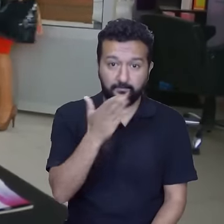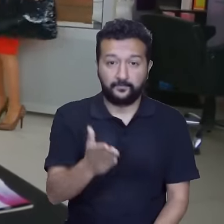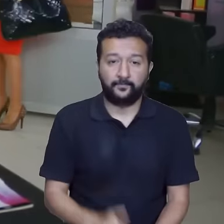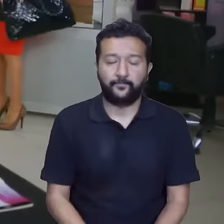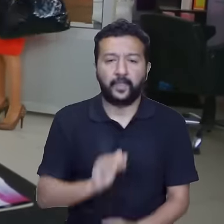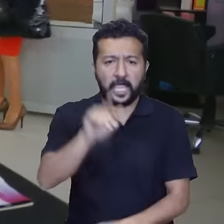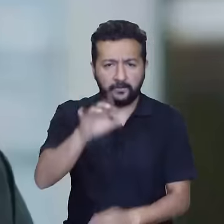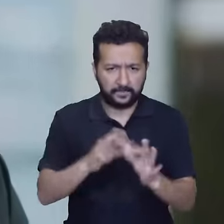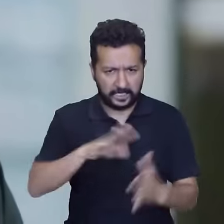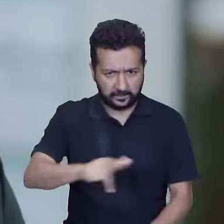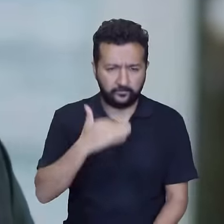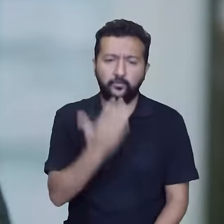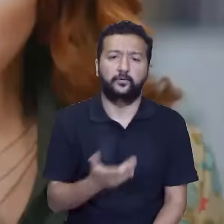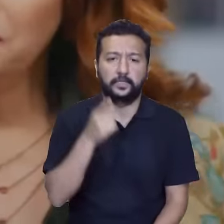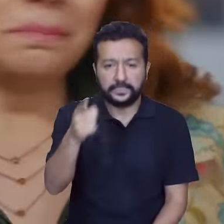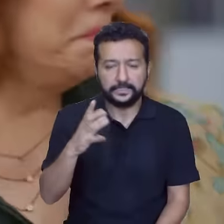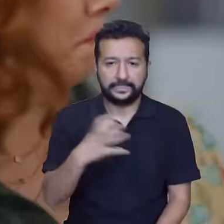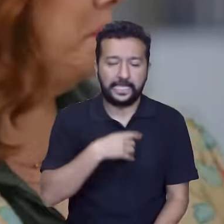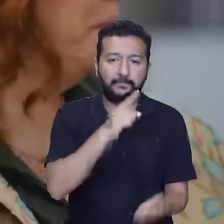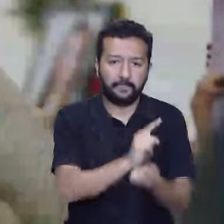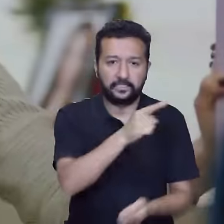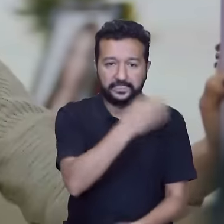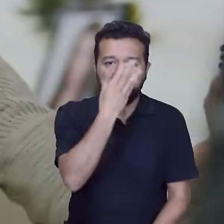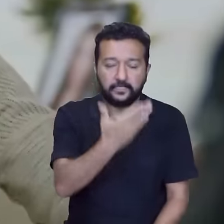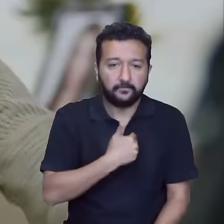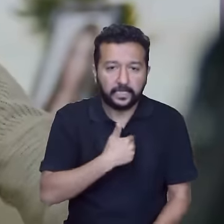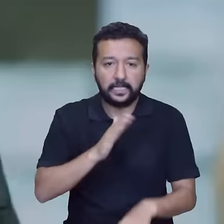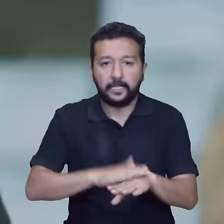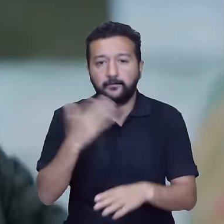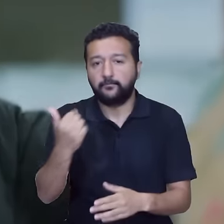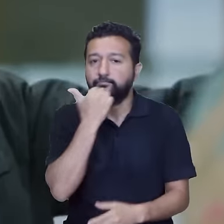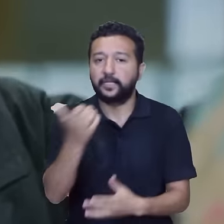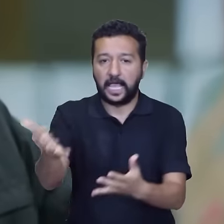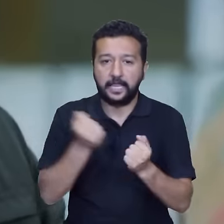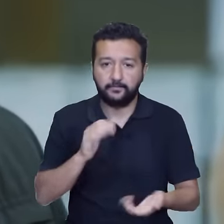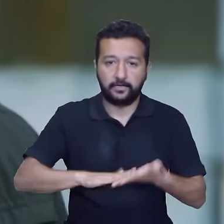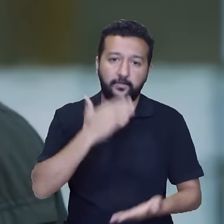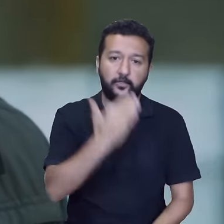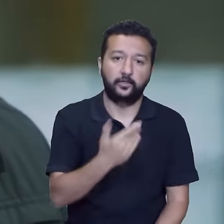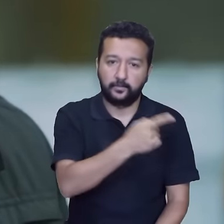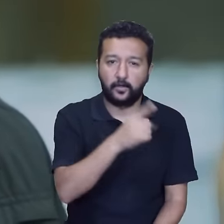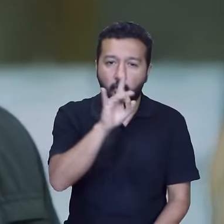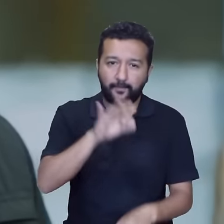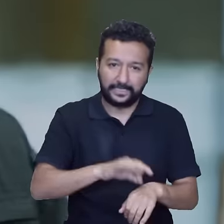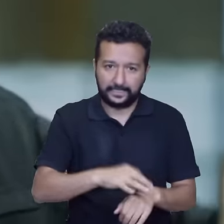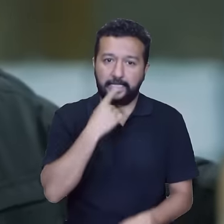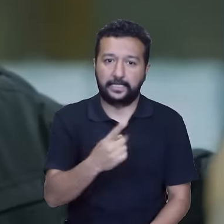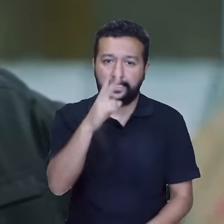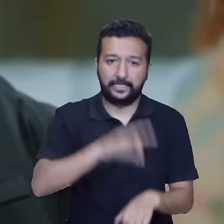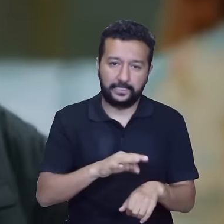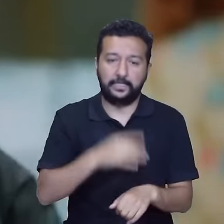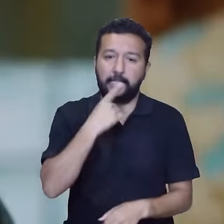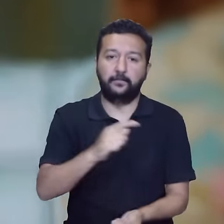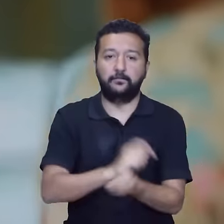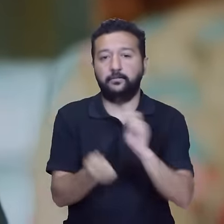adam elinden hayatım, alıp götürdü. Hayatım ne çalması ya? Sahipli çelenk. Ben şey yaptım, ödünç aldım. Arkadaşa söyledik, bir 15 dakika dedik, 2 dakikada